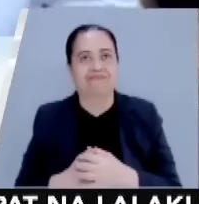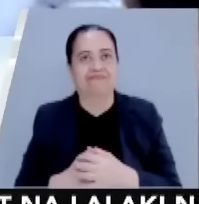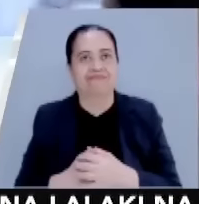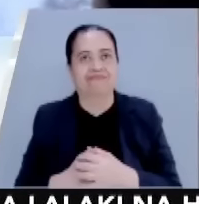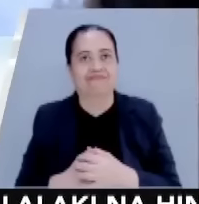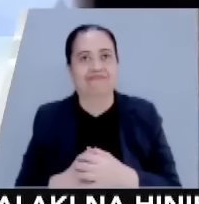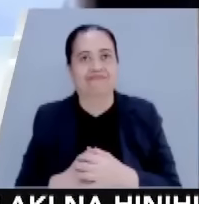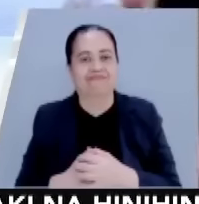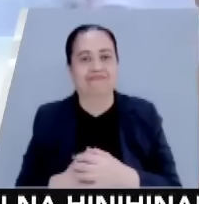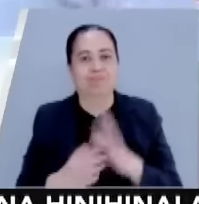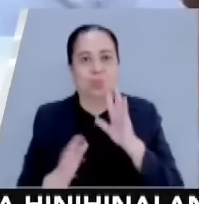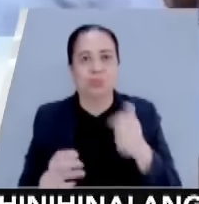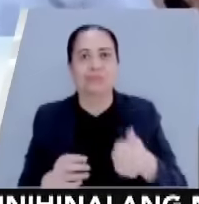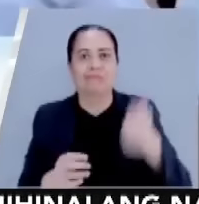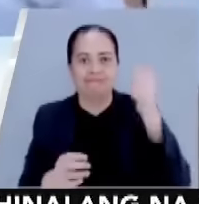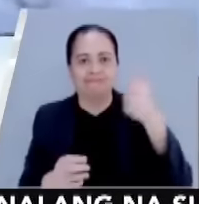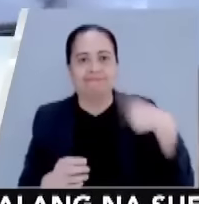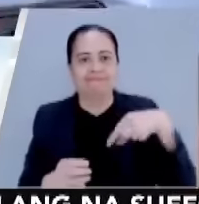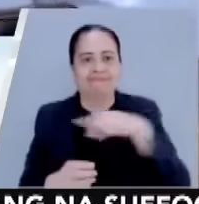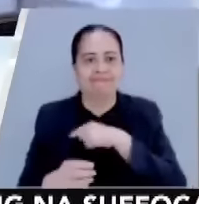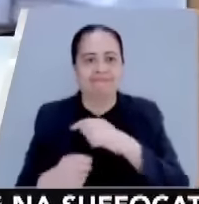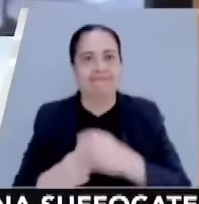Mananalo po tayo!